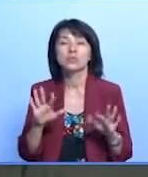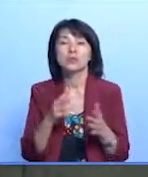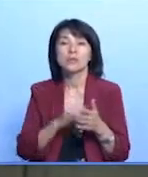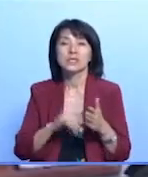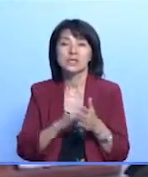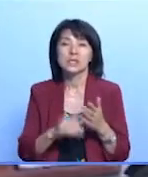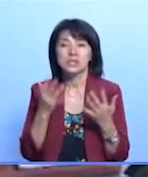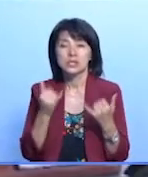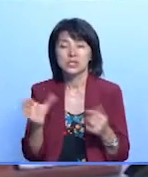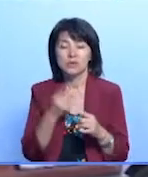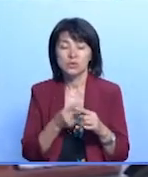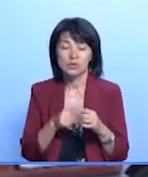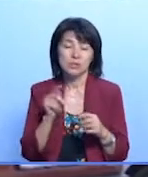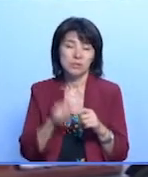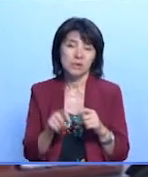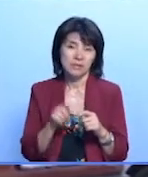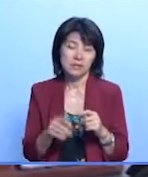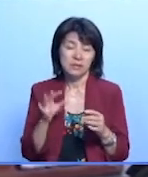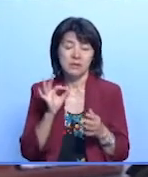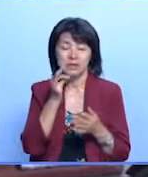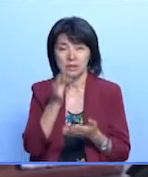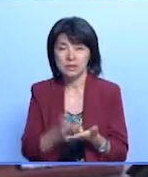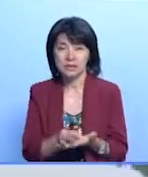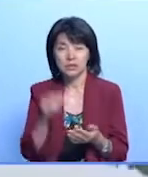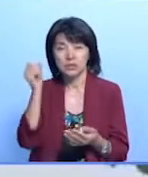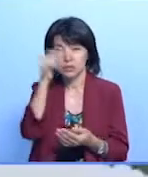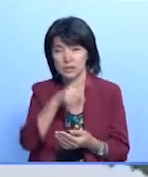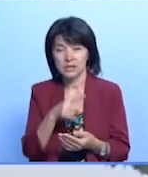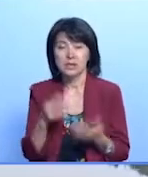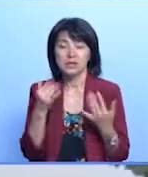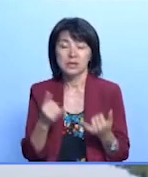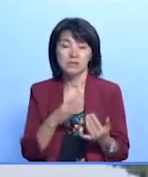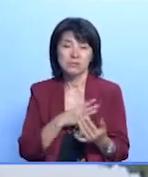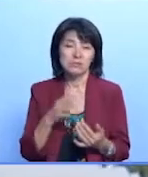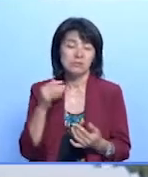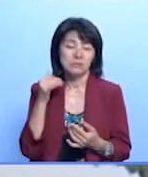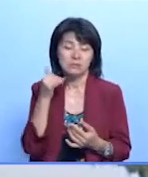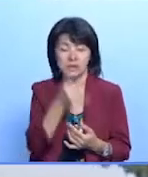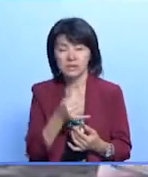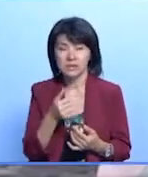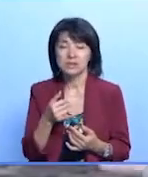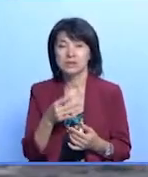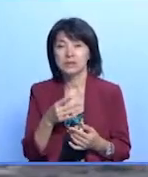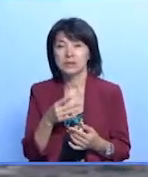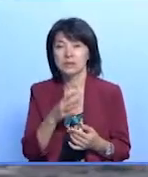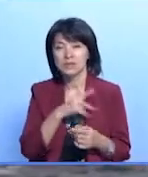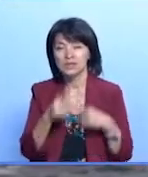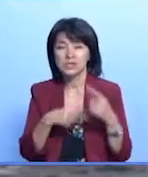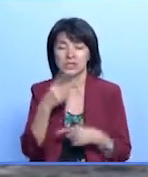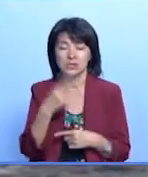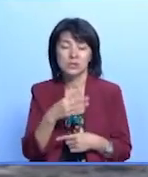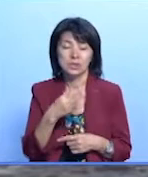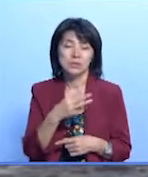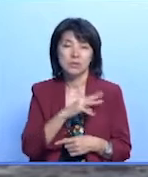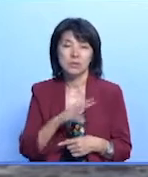қатар бір апта ішінде төтенше жағдай департаментіне өрт туралы 90-нан астам қоңырау келіп түскен. 23 өрт 61 тұтану жағдайы орын алды. Өрт